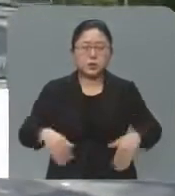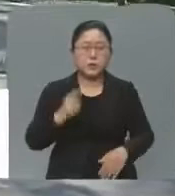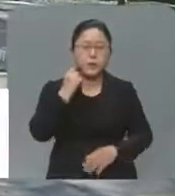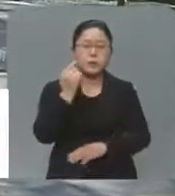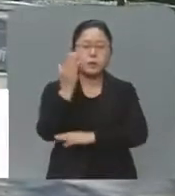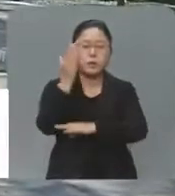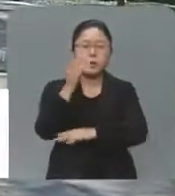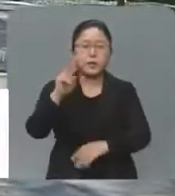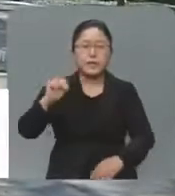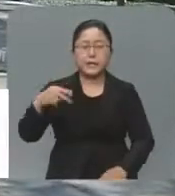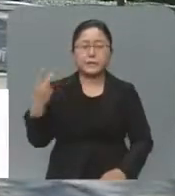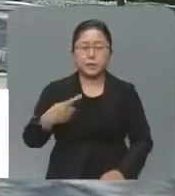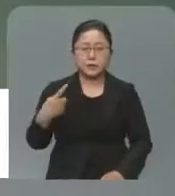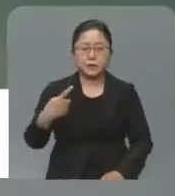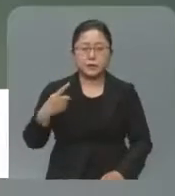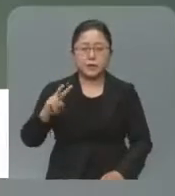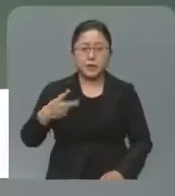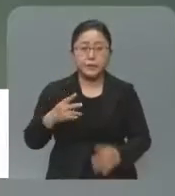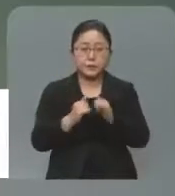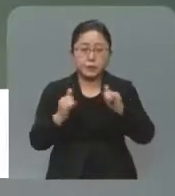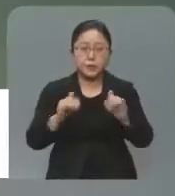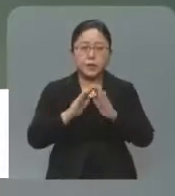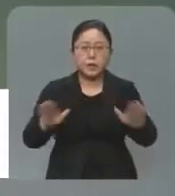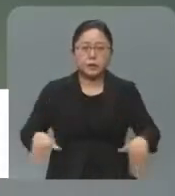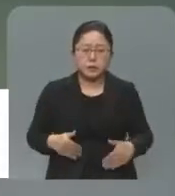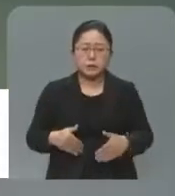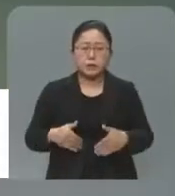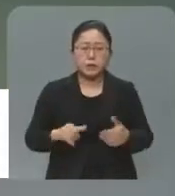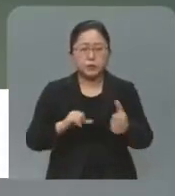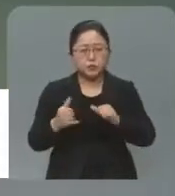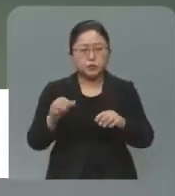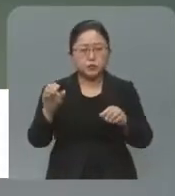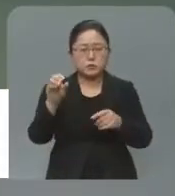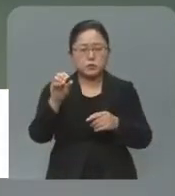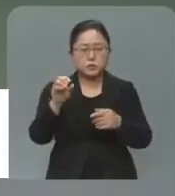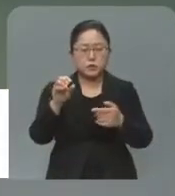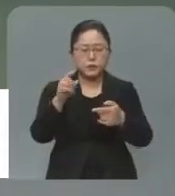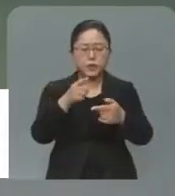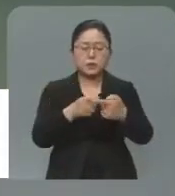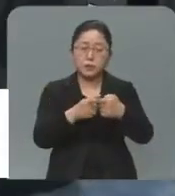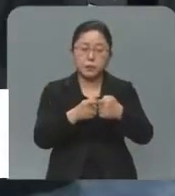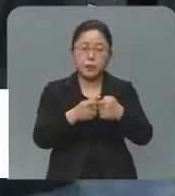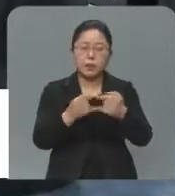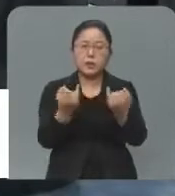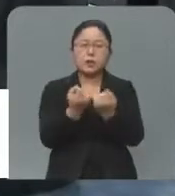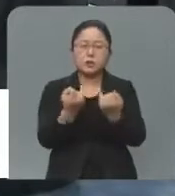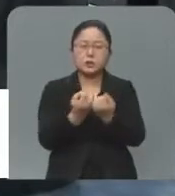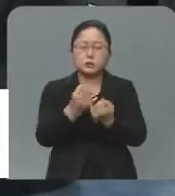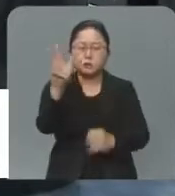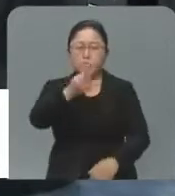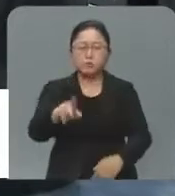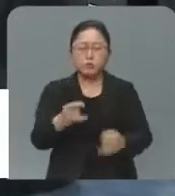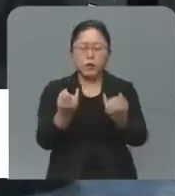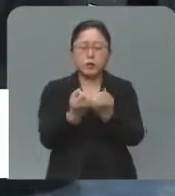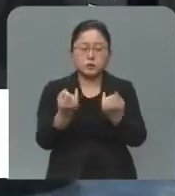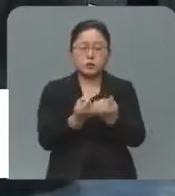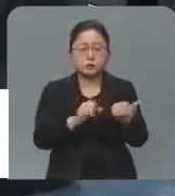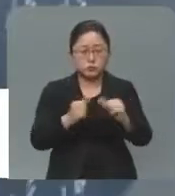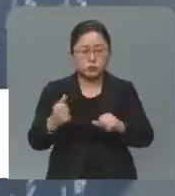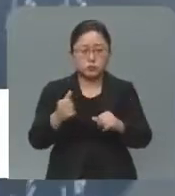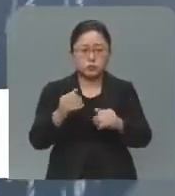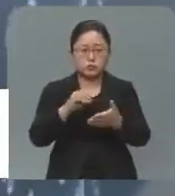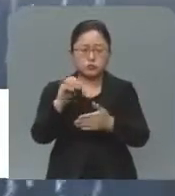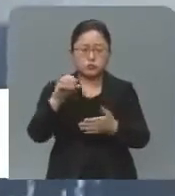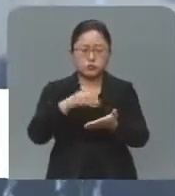영광군은 2만 1,200여 명이 숨져 전남 피살자의 절반이나 되고, 영광의 여성 피살자는 전국 여성 피살자의 절반